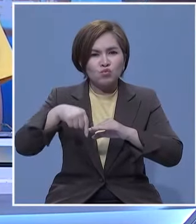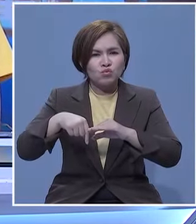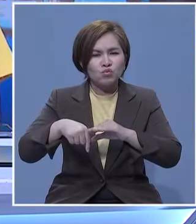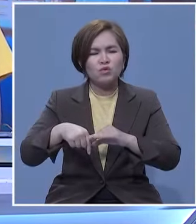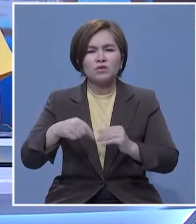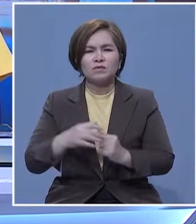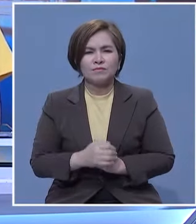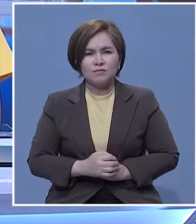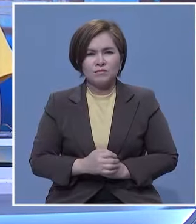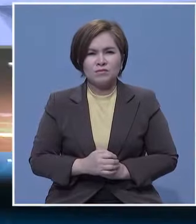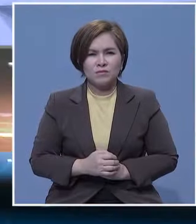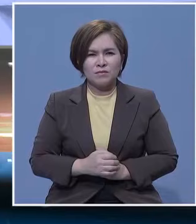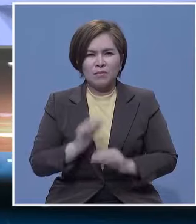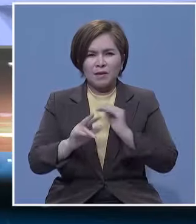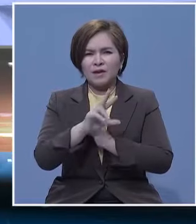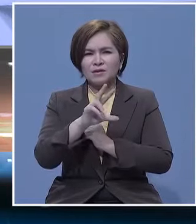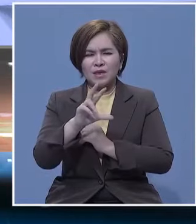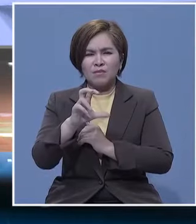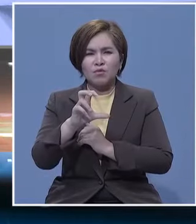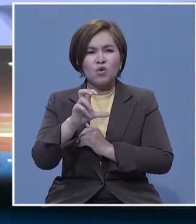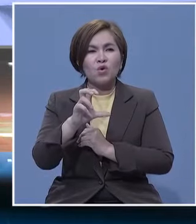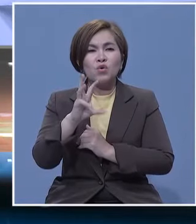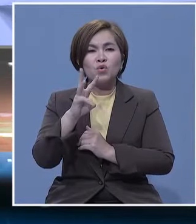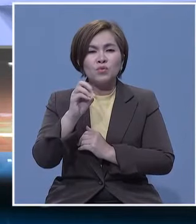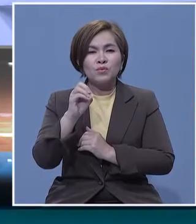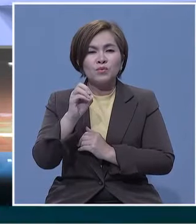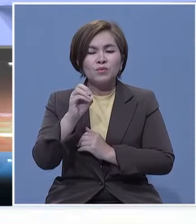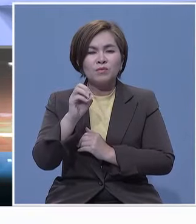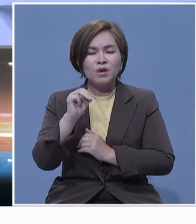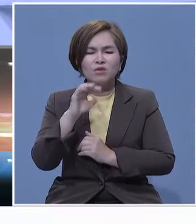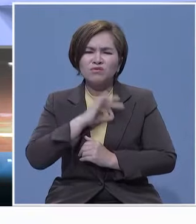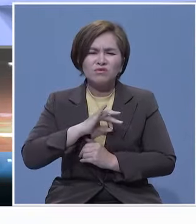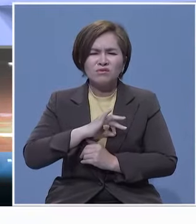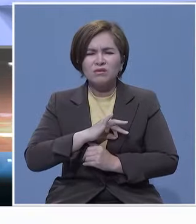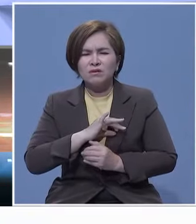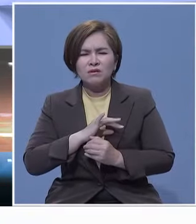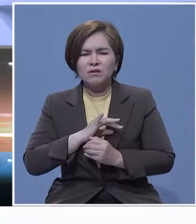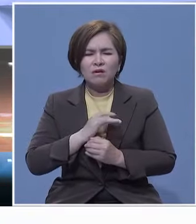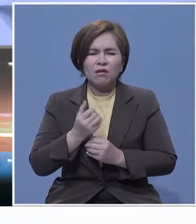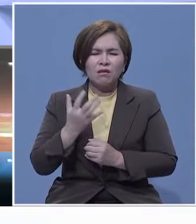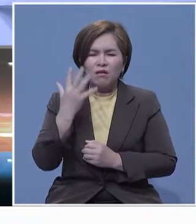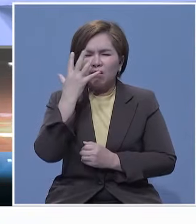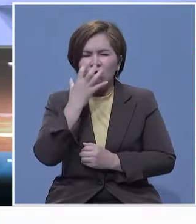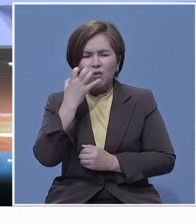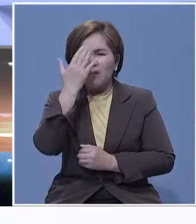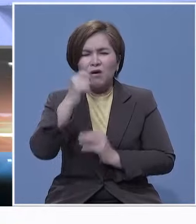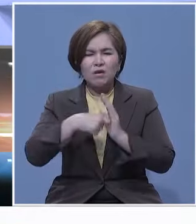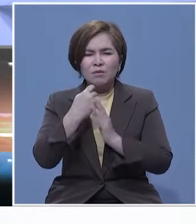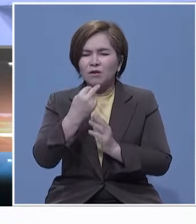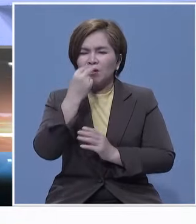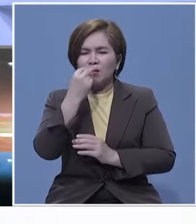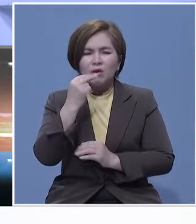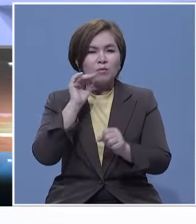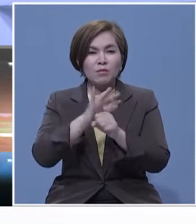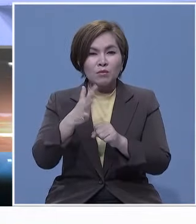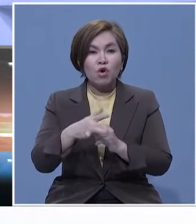ในท่อร้อยสายไฟใต้ดินลึกกว่า360เมตรเกิดรู้สึกอาการไม่ดีขึ้นมาเนื่องจากอากาศเนี่ยมันน้อยมากข้างล่างสุ